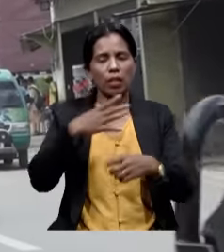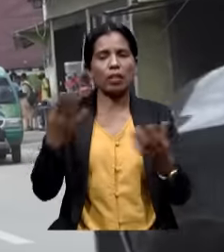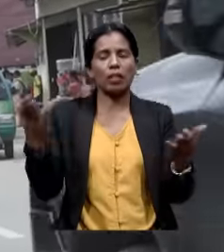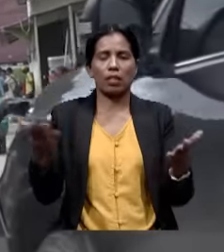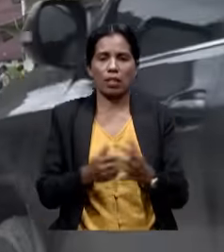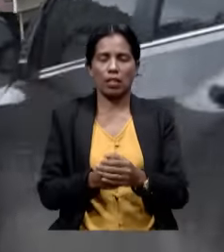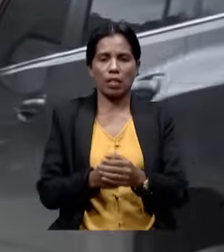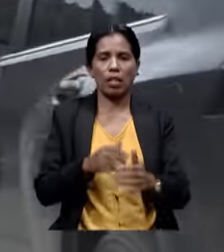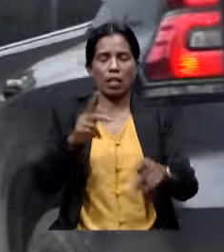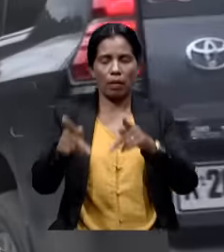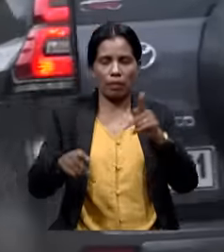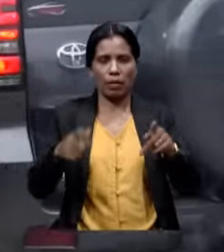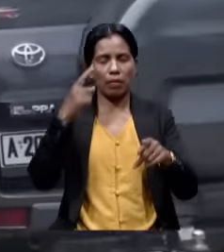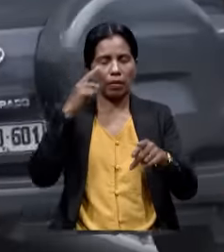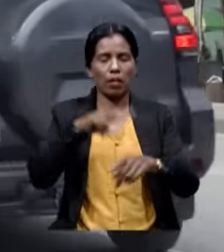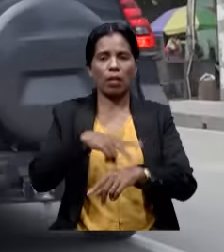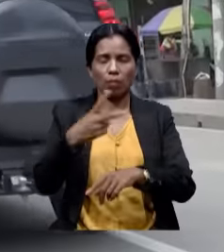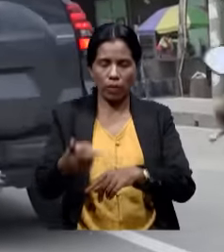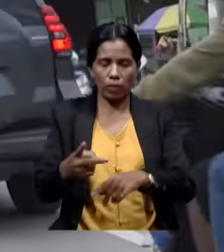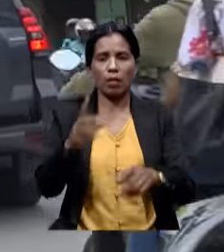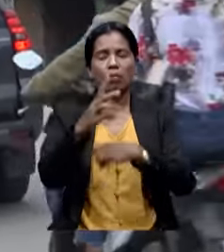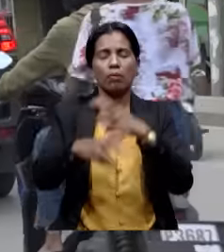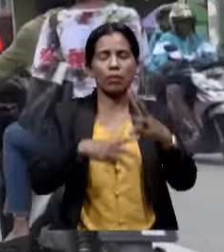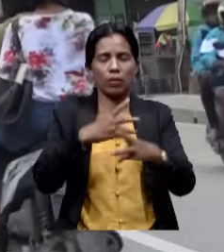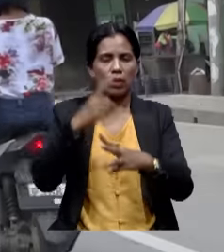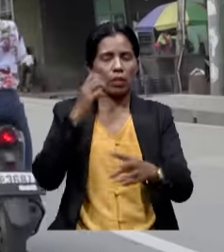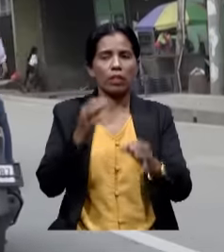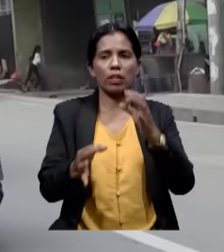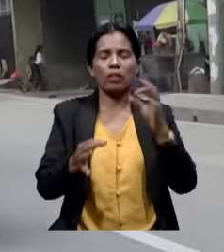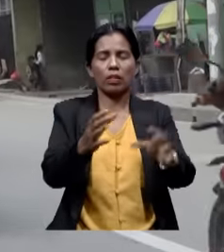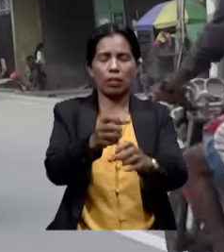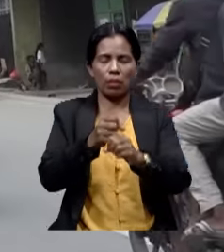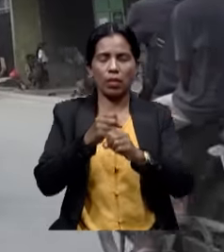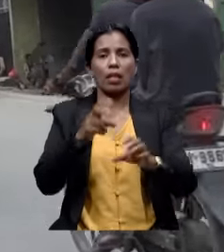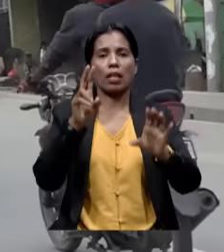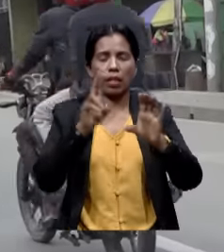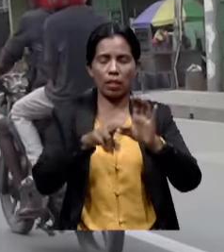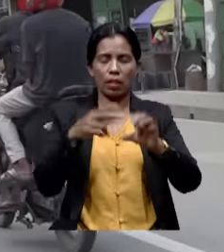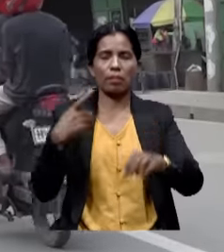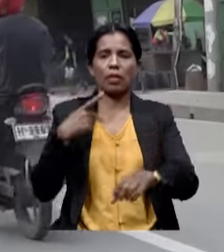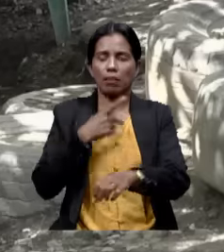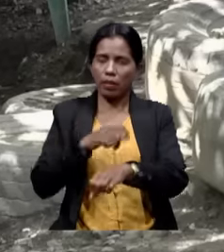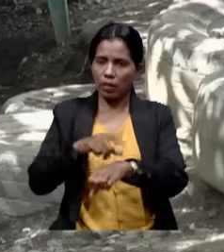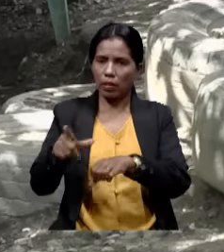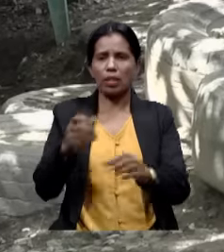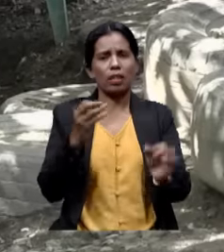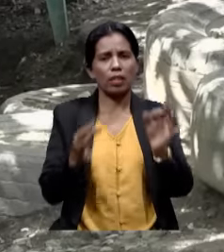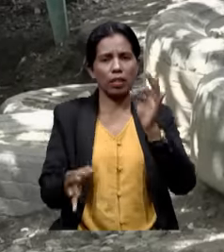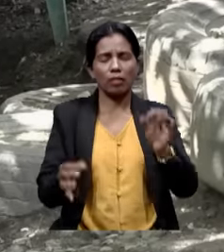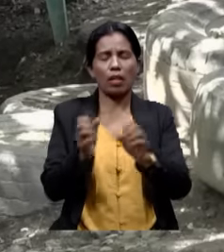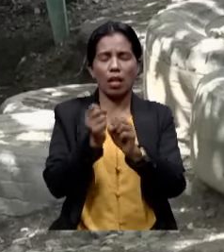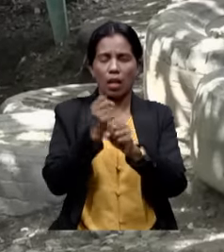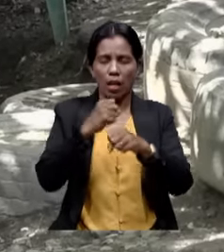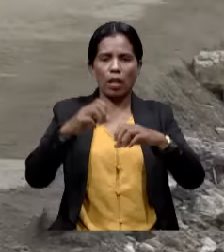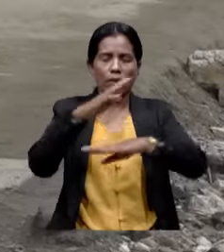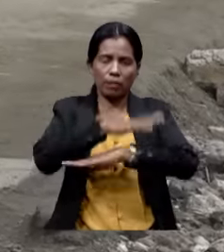be mak Eleba hamunu ia mundu nia matang. Karik hadau malu kadera ia parlamento nasional. Karik haraun meza ia uma